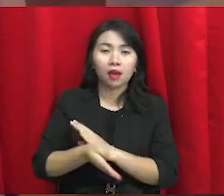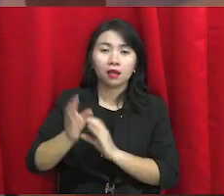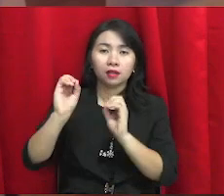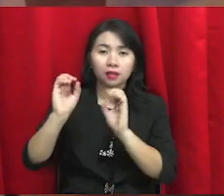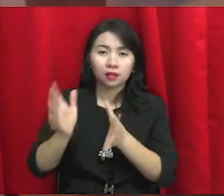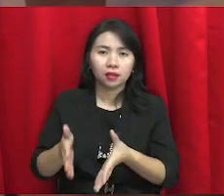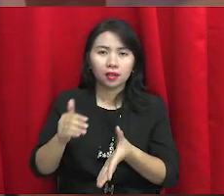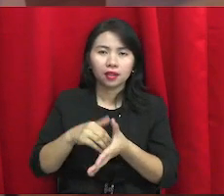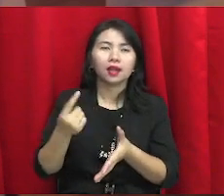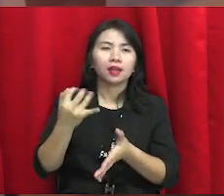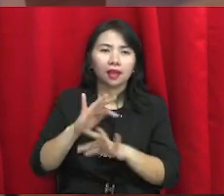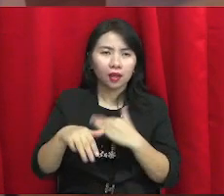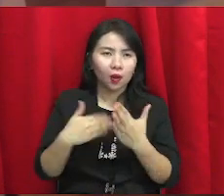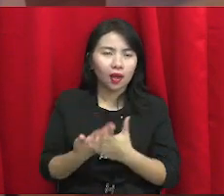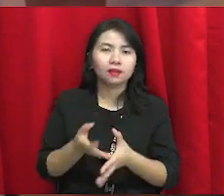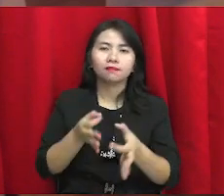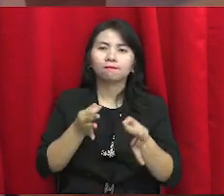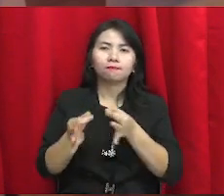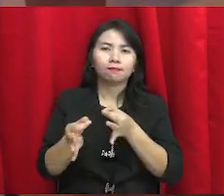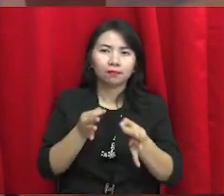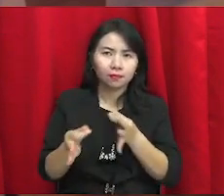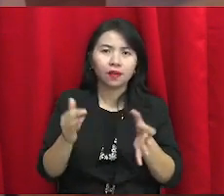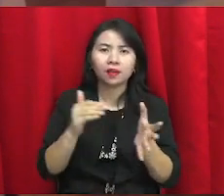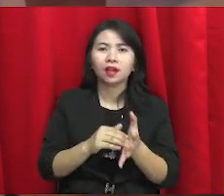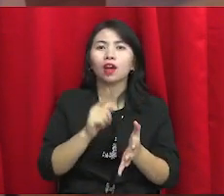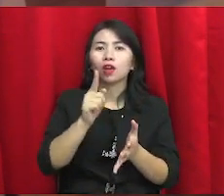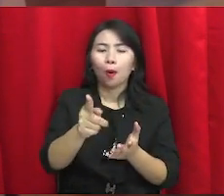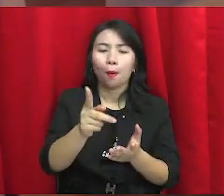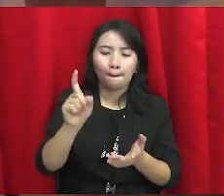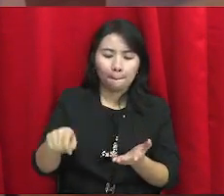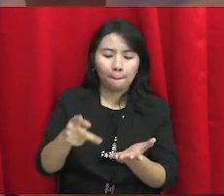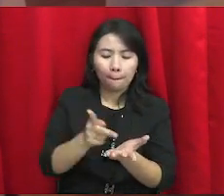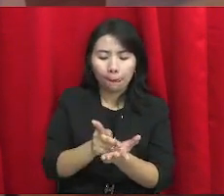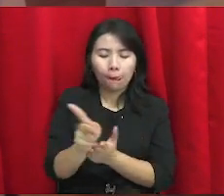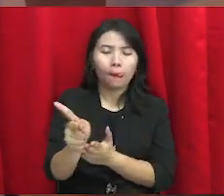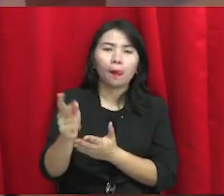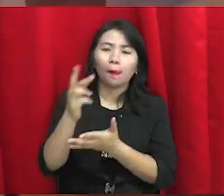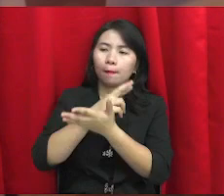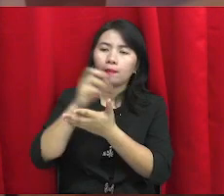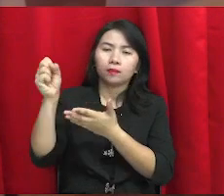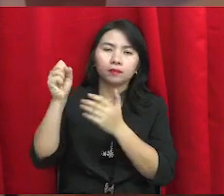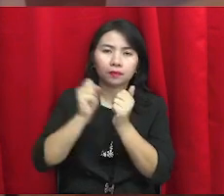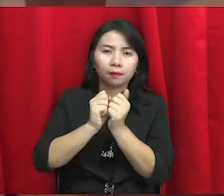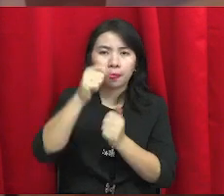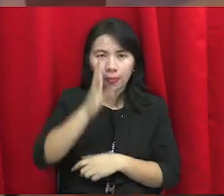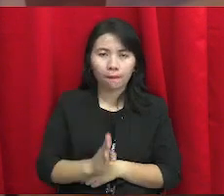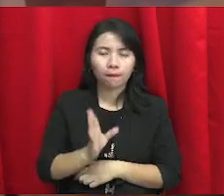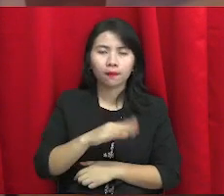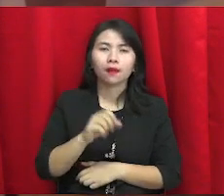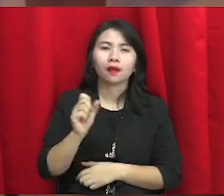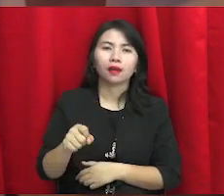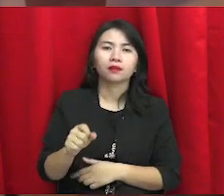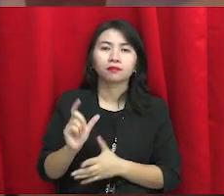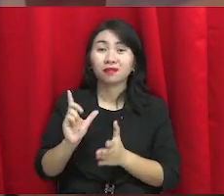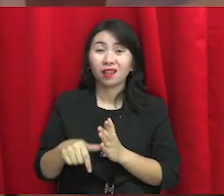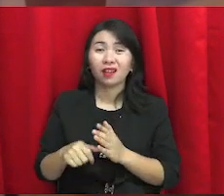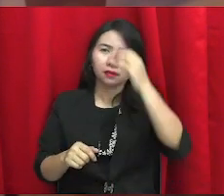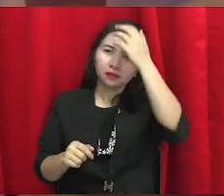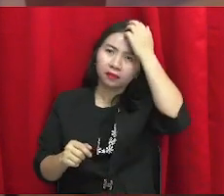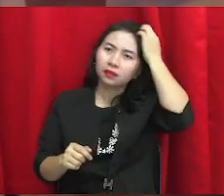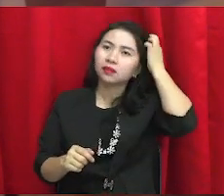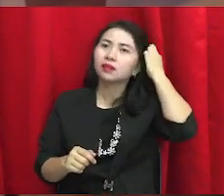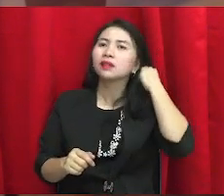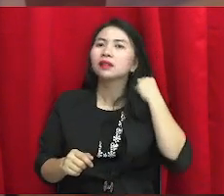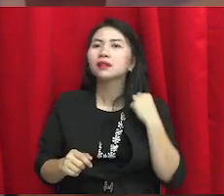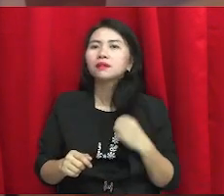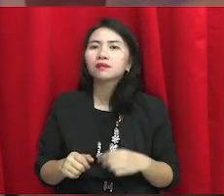talagang in-explain po doon yung maging pure ka, pure relationship mo sa Panginoon. Mamaya gusto mo lang nagkaroon ng relationship